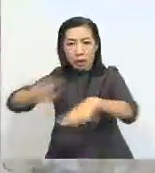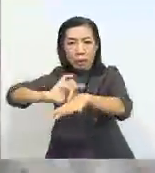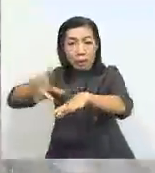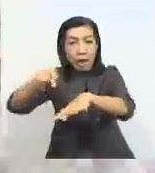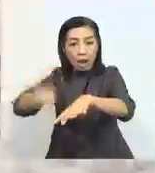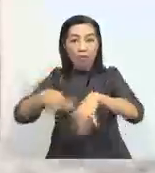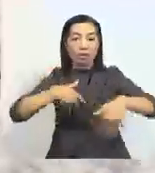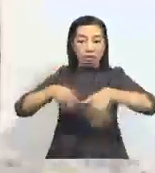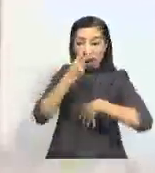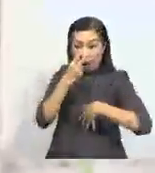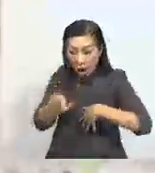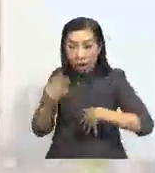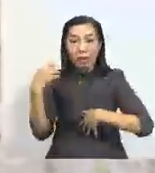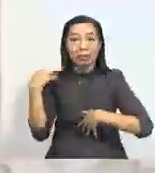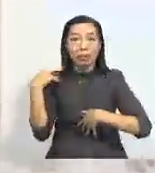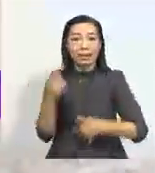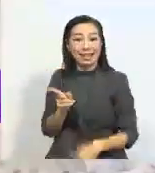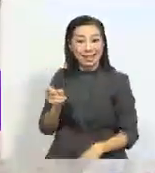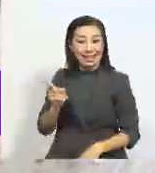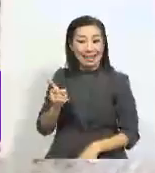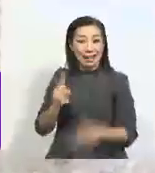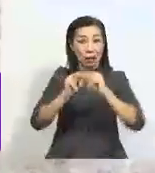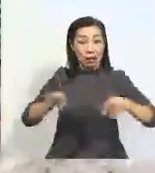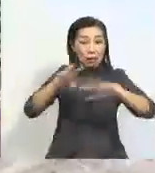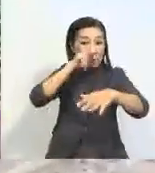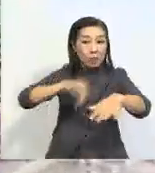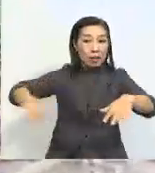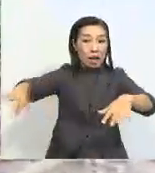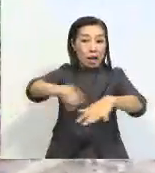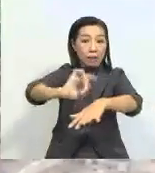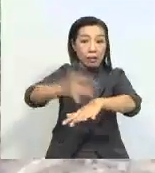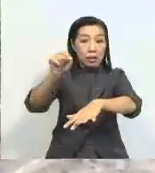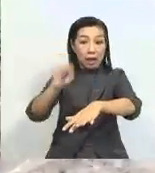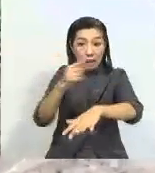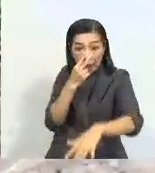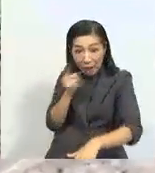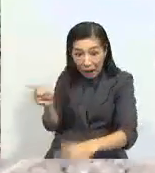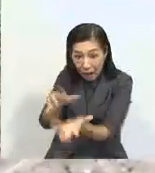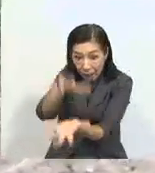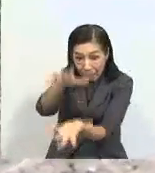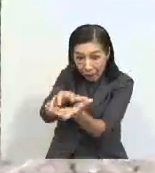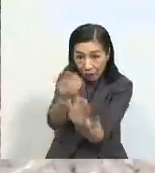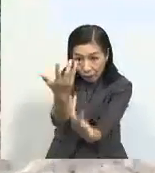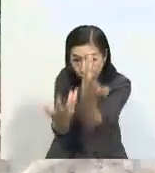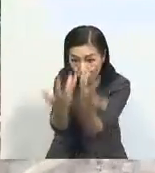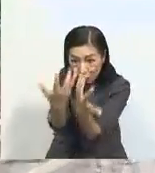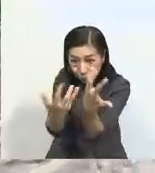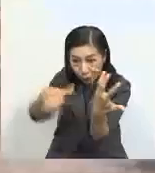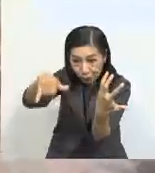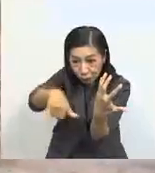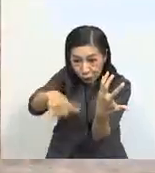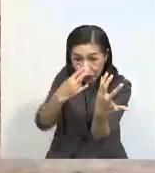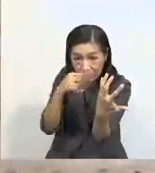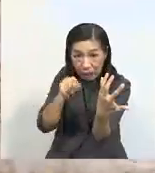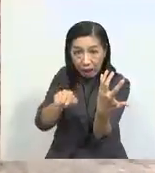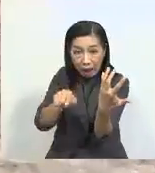ชาวบ้านในจังหวัดนครปฐมค่ะเขาเข้าไปจับจระเข้ในสระน้ำธรรมชาตินี่นี่ค่ะตัวเห็นไหม คะ เห็นหางมาแล้ว